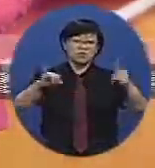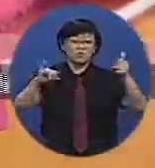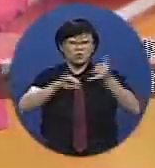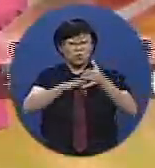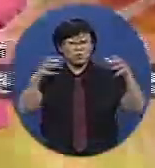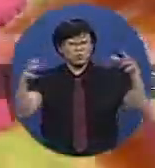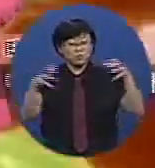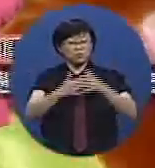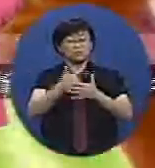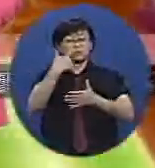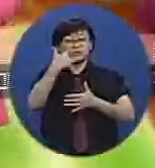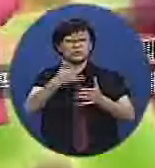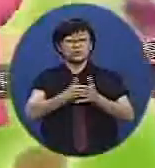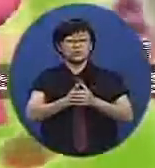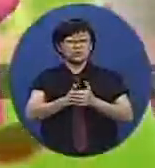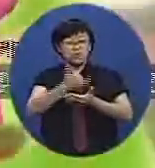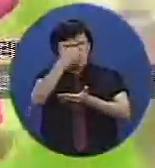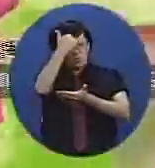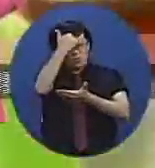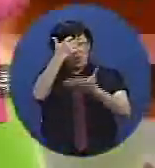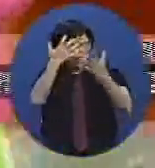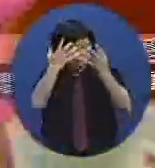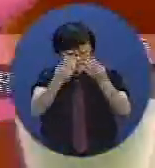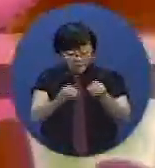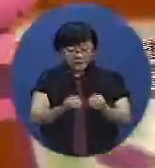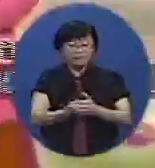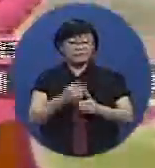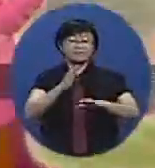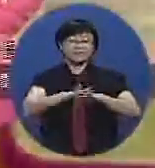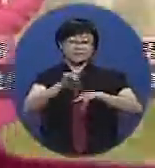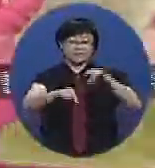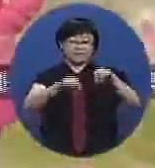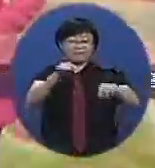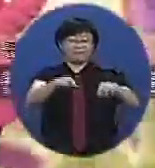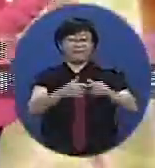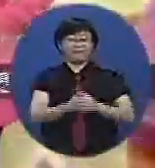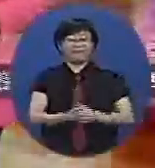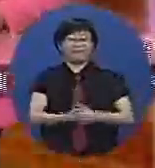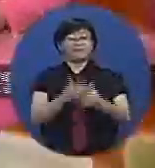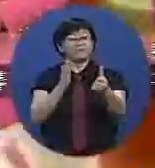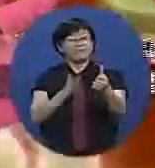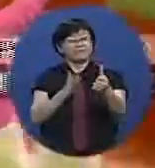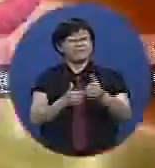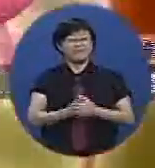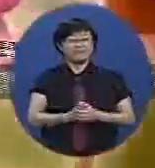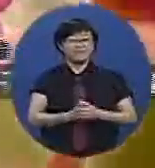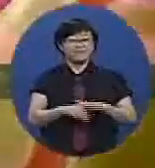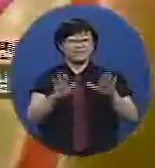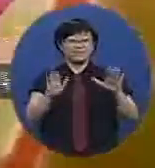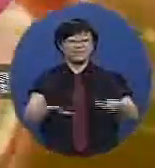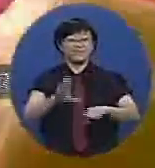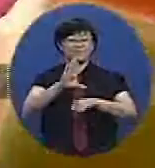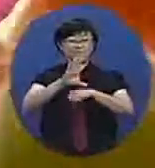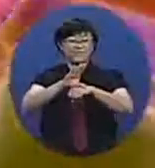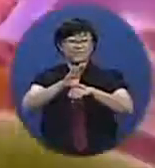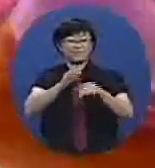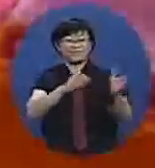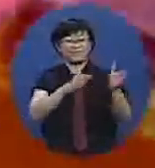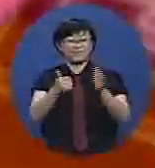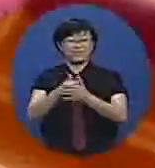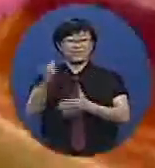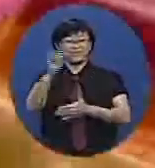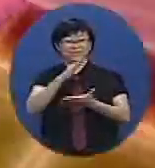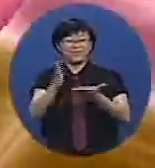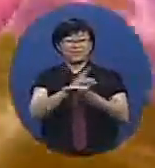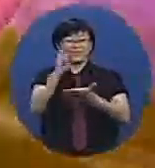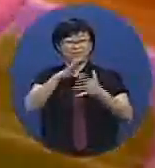모이셔서 부모님께 효도 많이 하시길 네. 바라겠습니다. 네, 오늘 생방송으로 준비한 전국